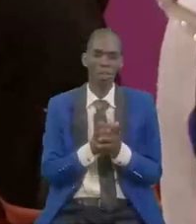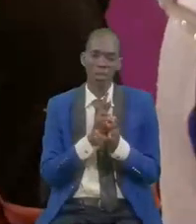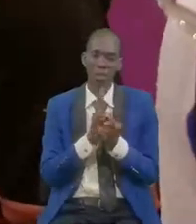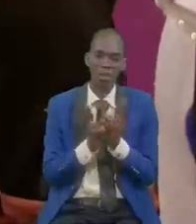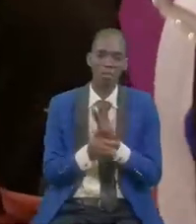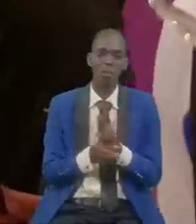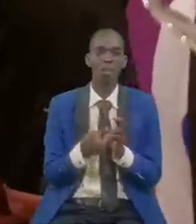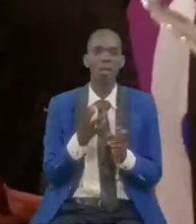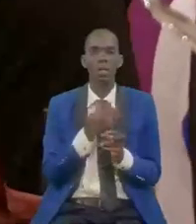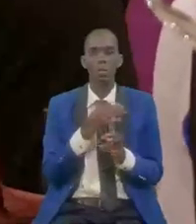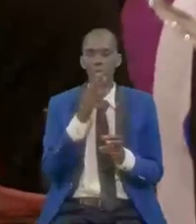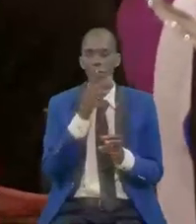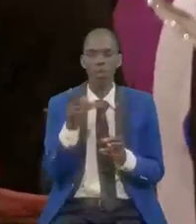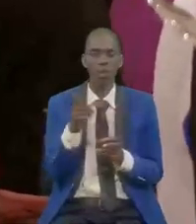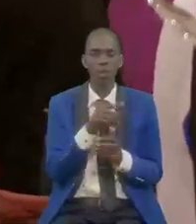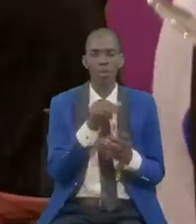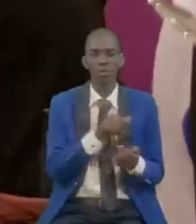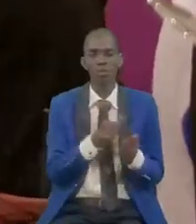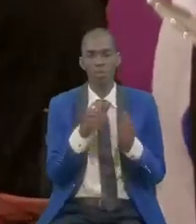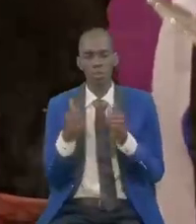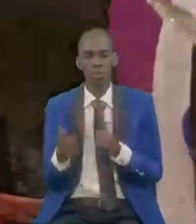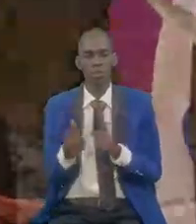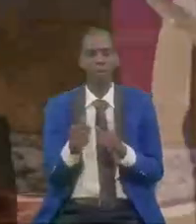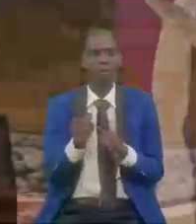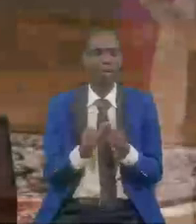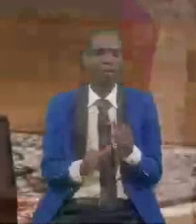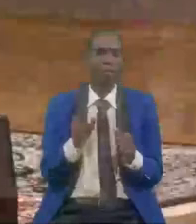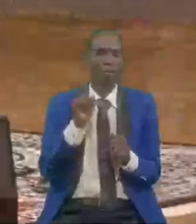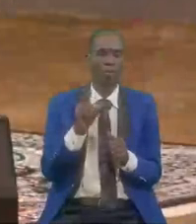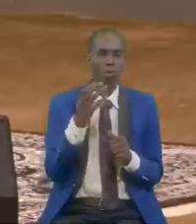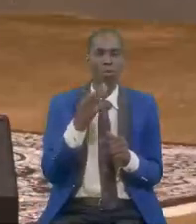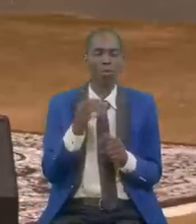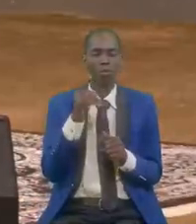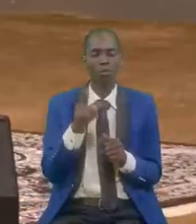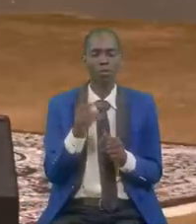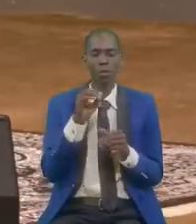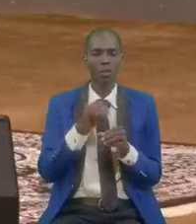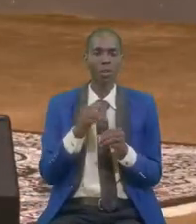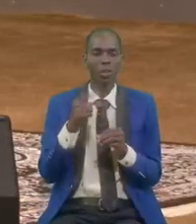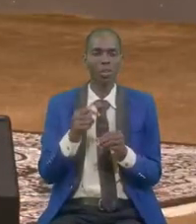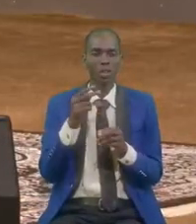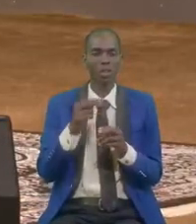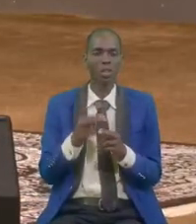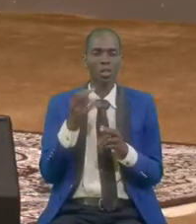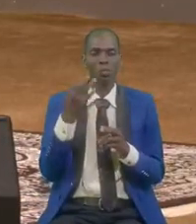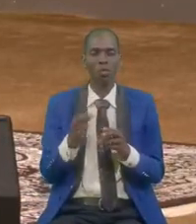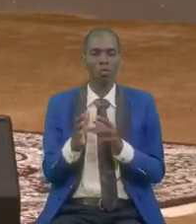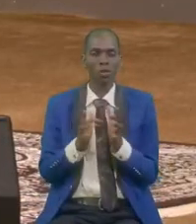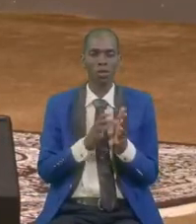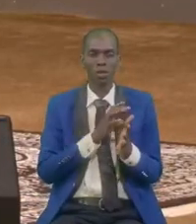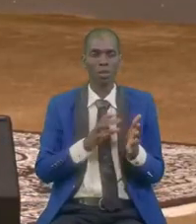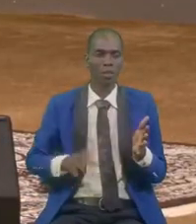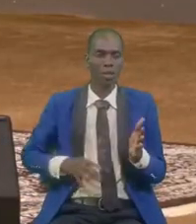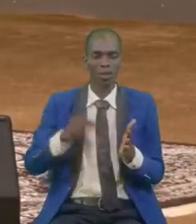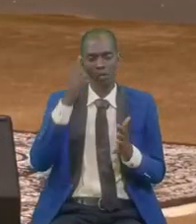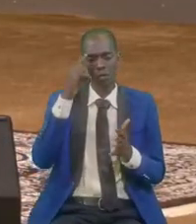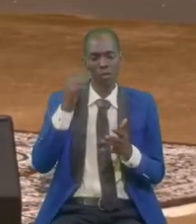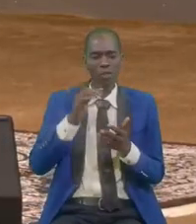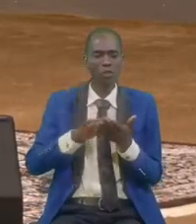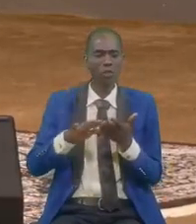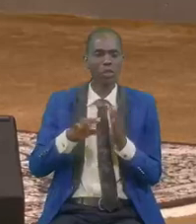repentez-vous et que chacun de vous soit baptisé au nom de Jésus-Christ pour le pardon de